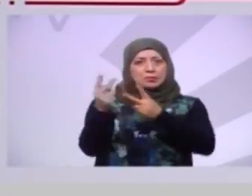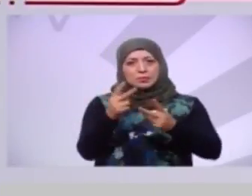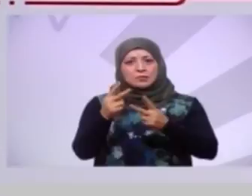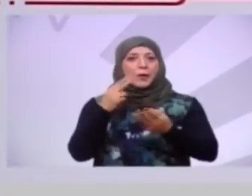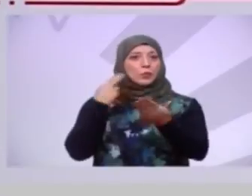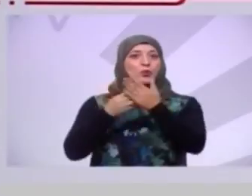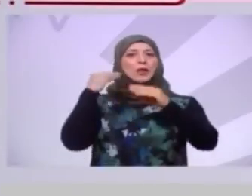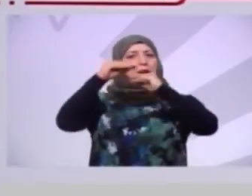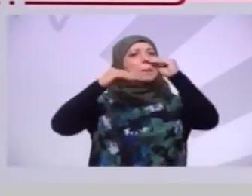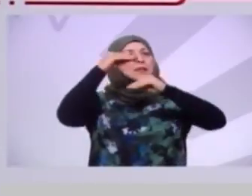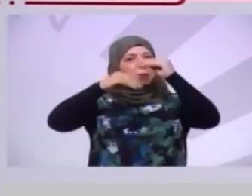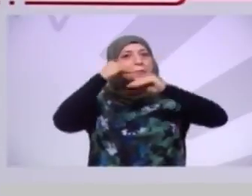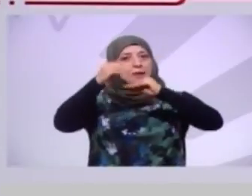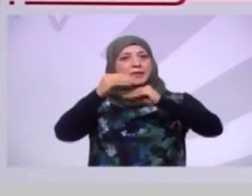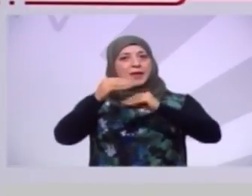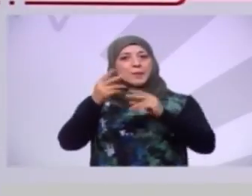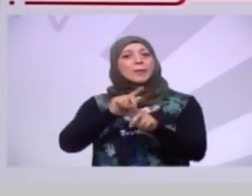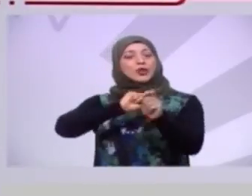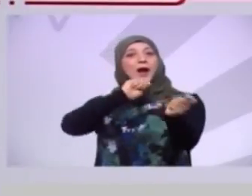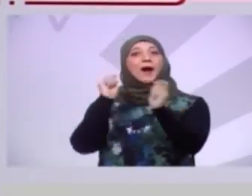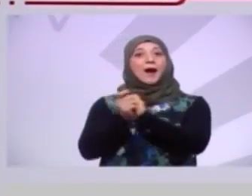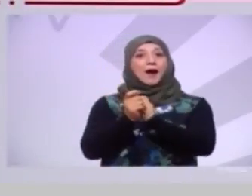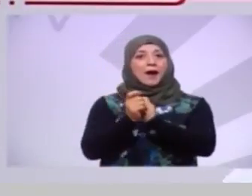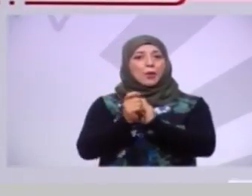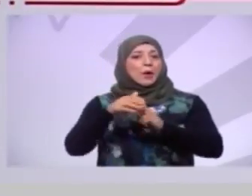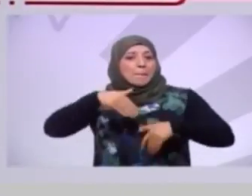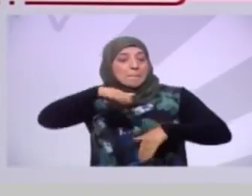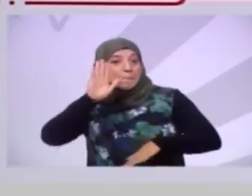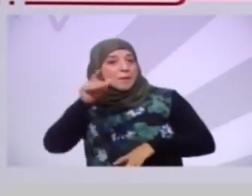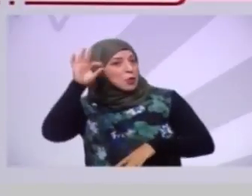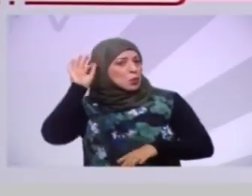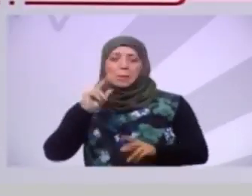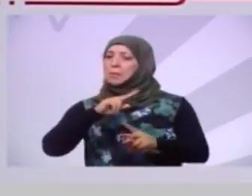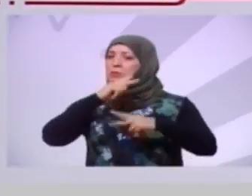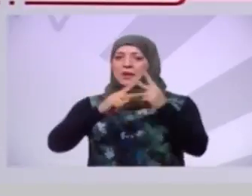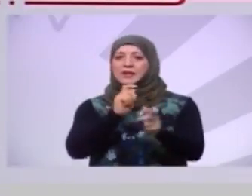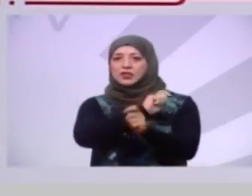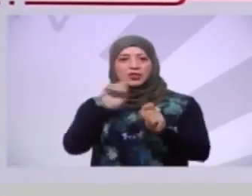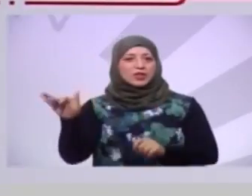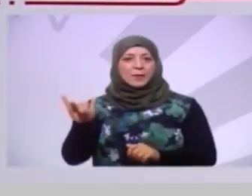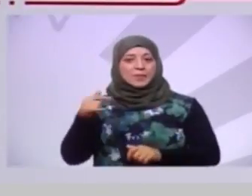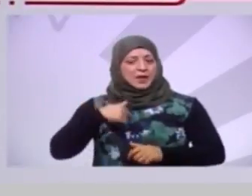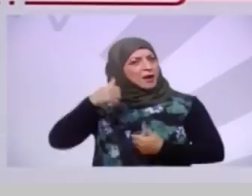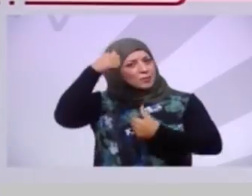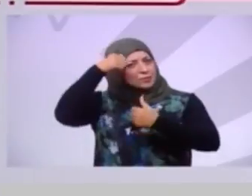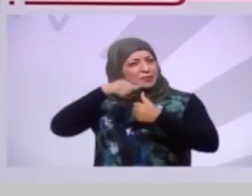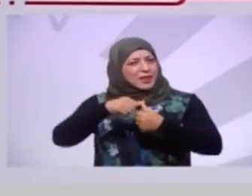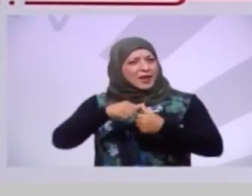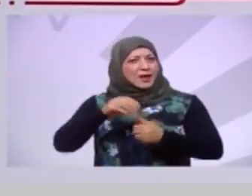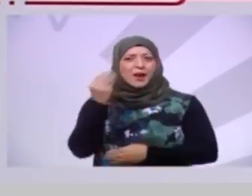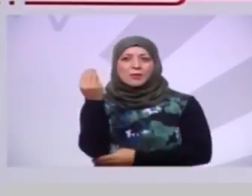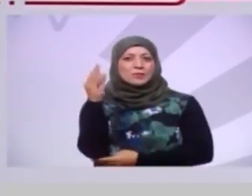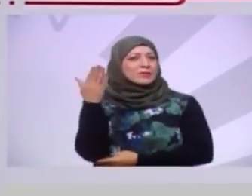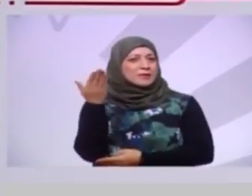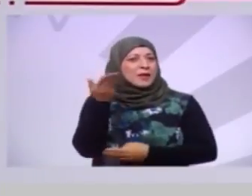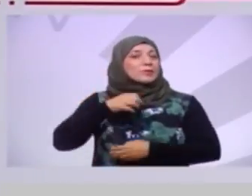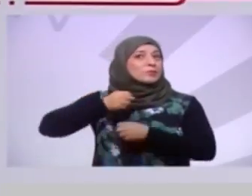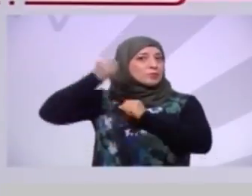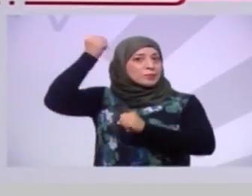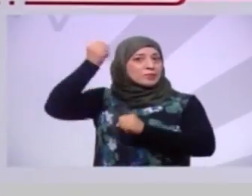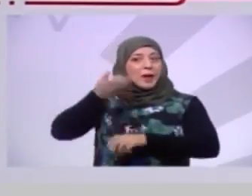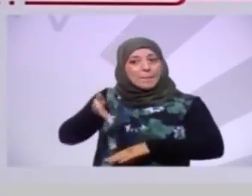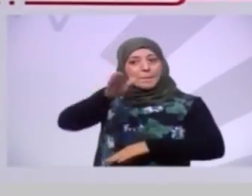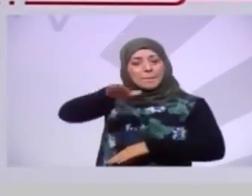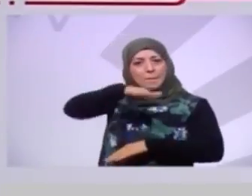البلاد وهنا باريس اما ما في شيء انا انا ذكرت في العلاقات وال